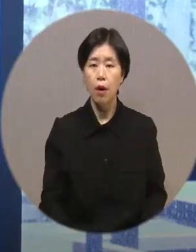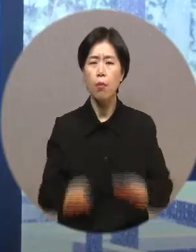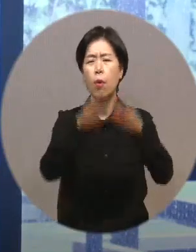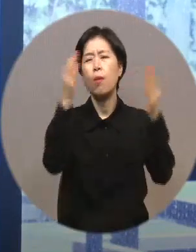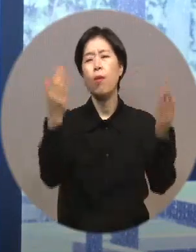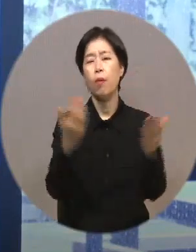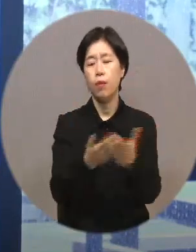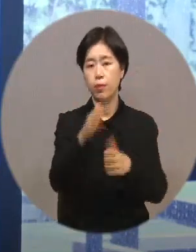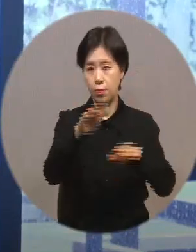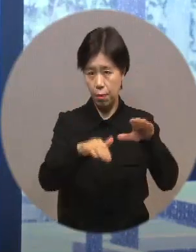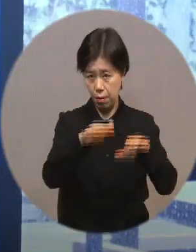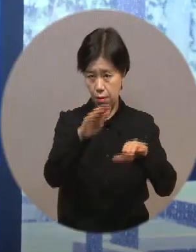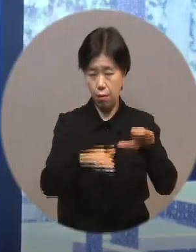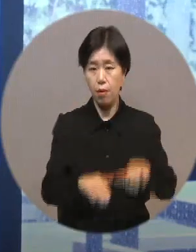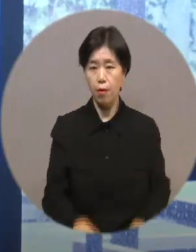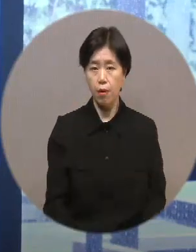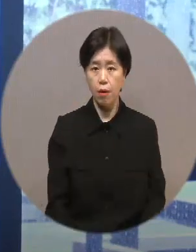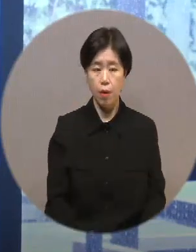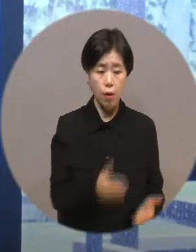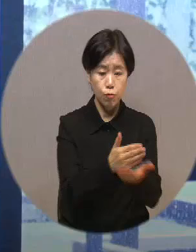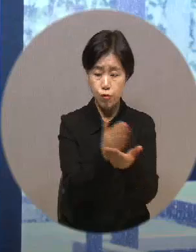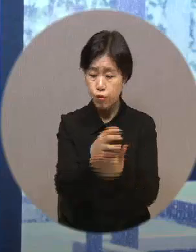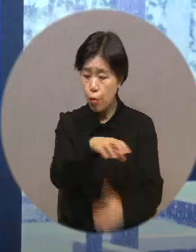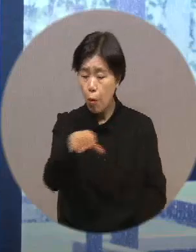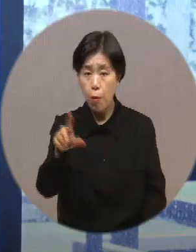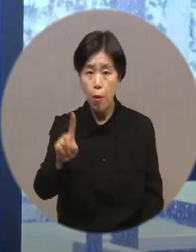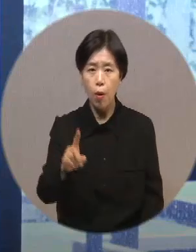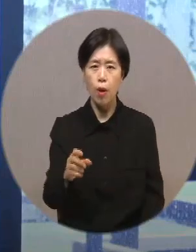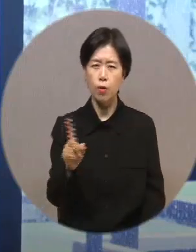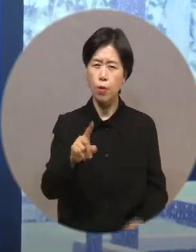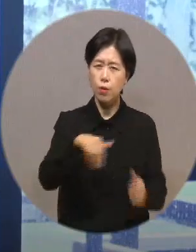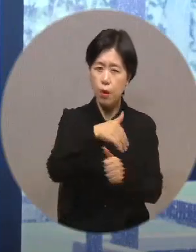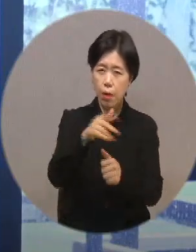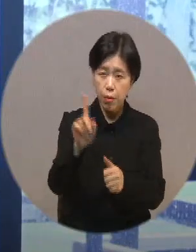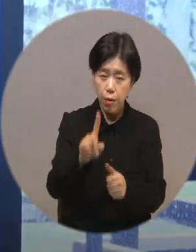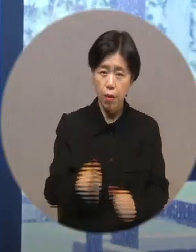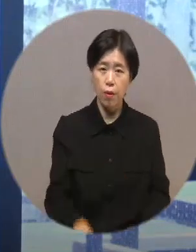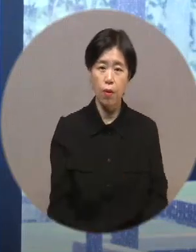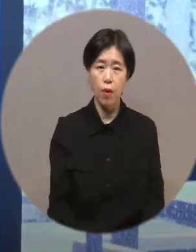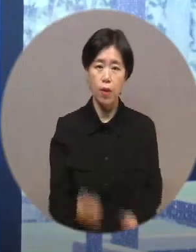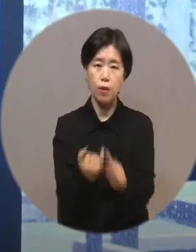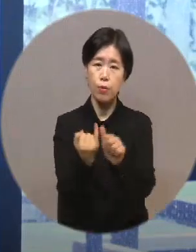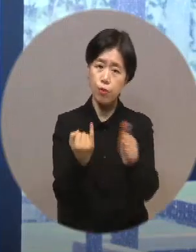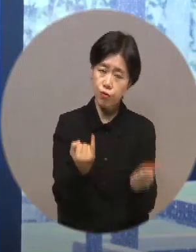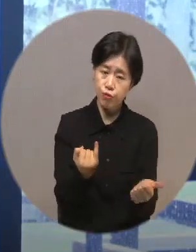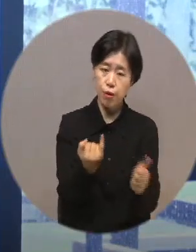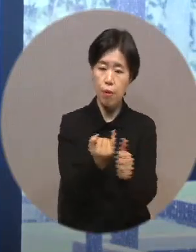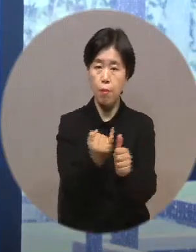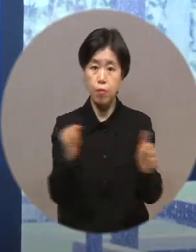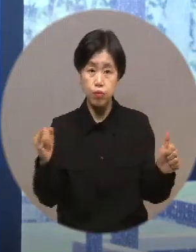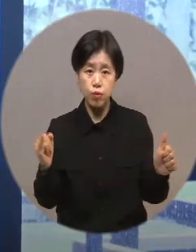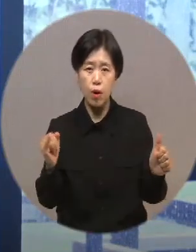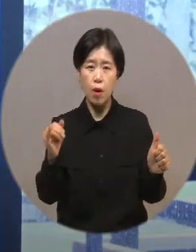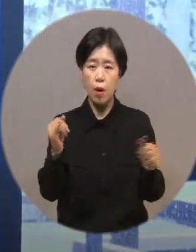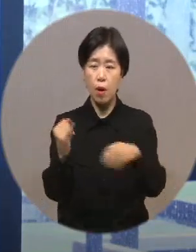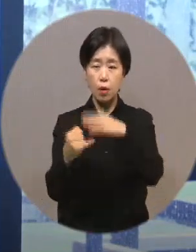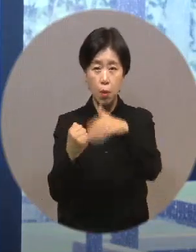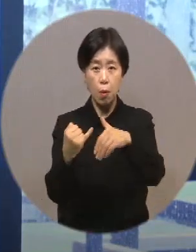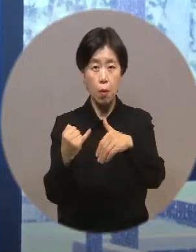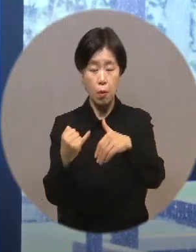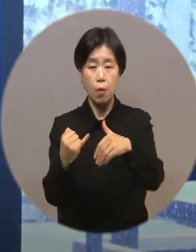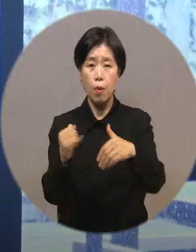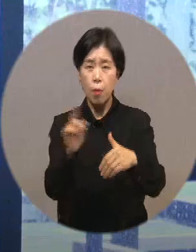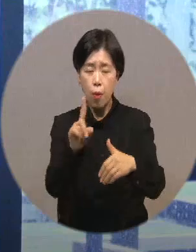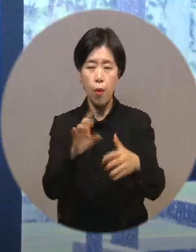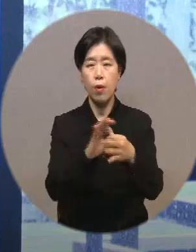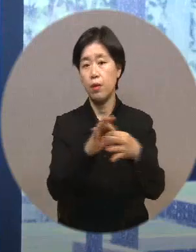모든 차별, 모든 분야에서 이혼했거나 결혼했거나 사별했거나 미혼이거나 어떤 형태에